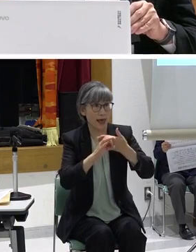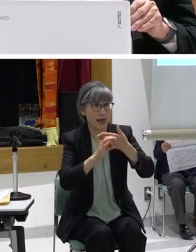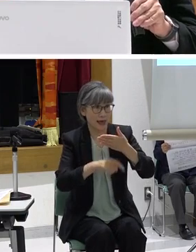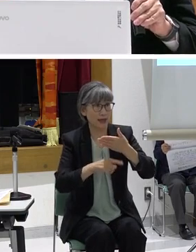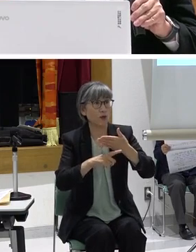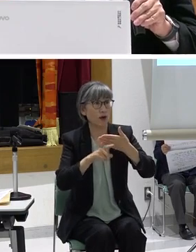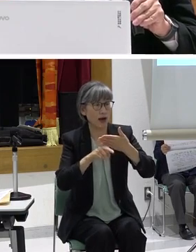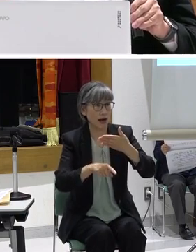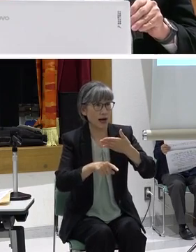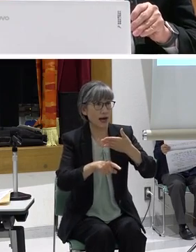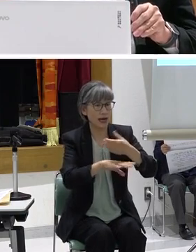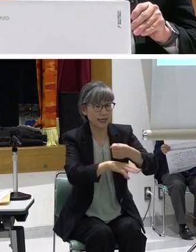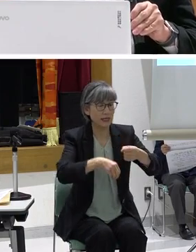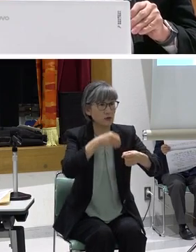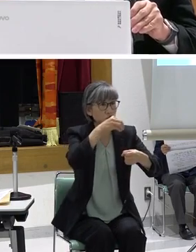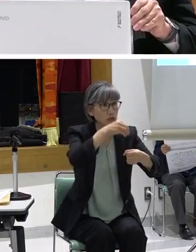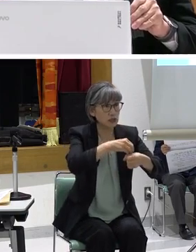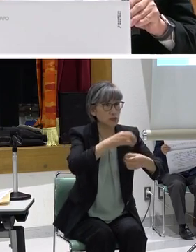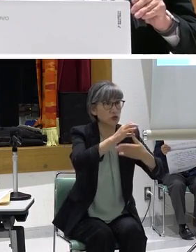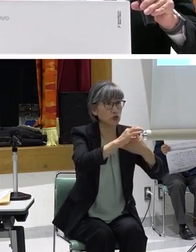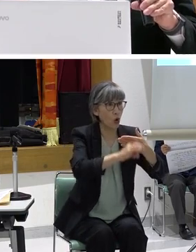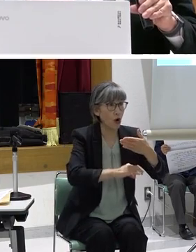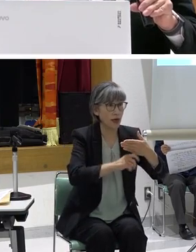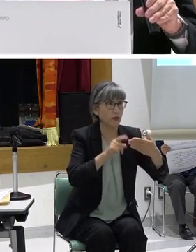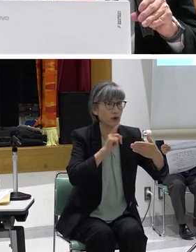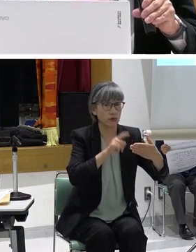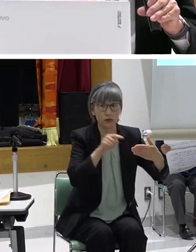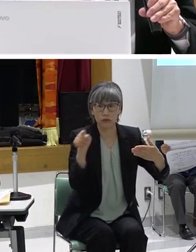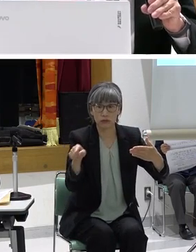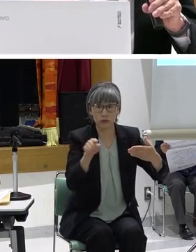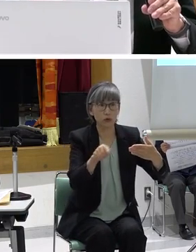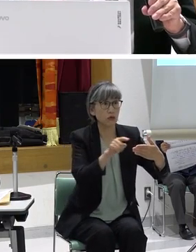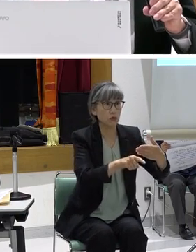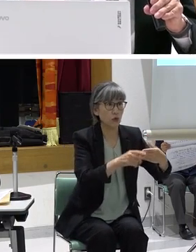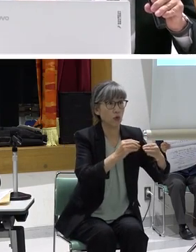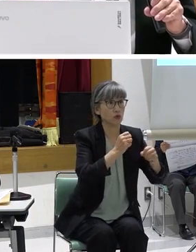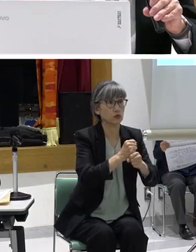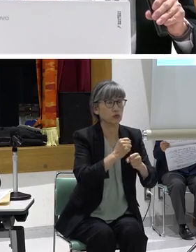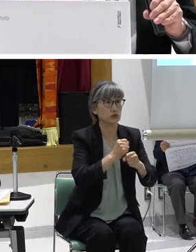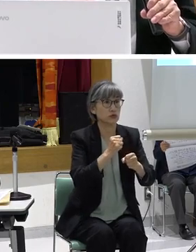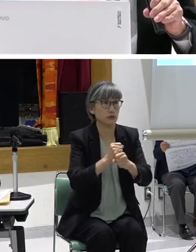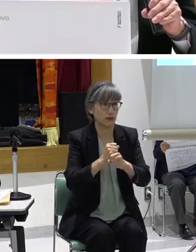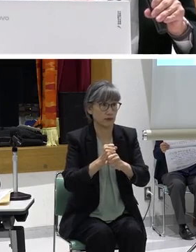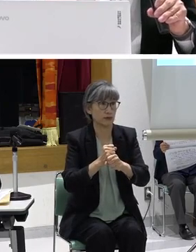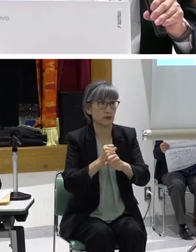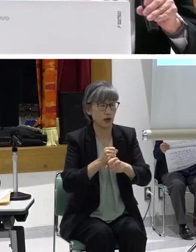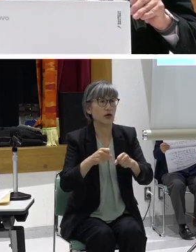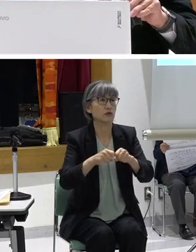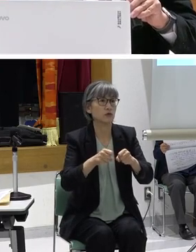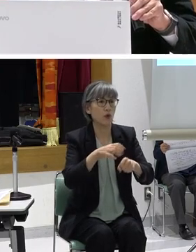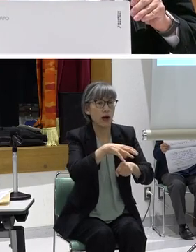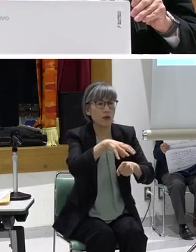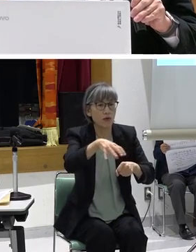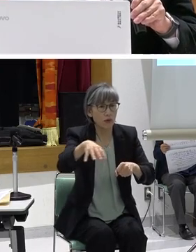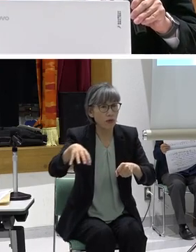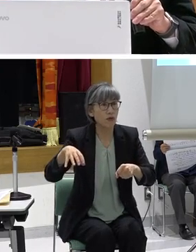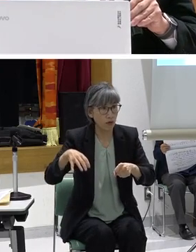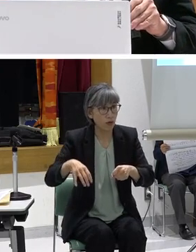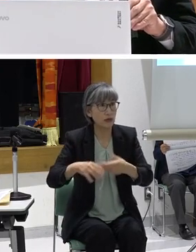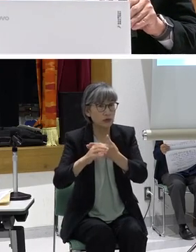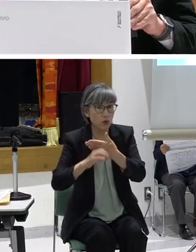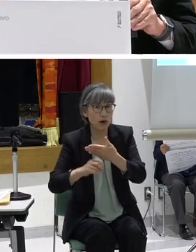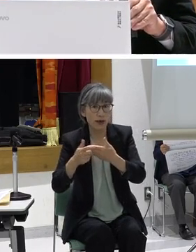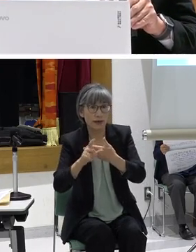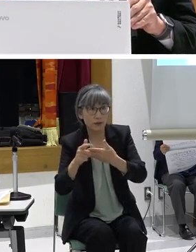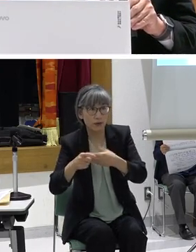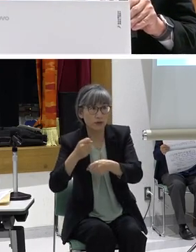そしてインクルーシブ条例というのを作る、そういう、まあ、結構その障害分野のいろんな条例を作ってきたんですが、